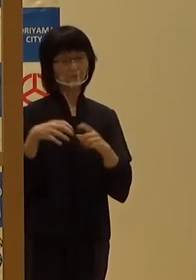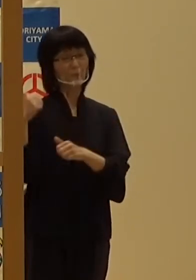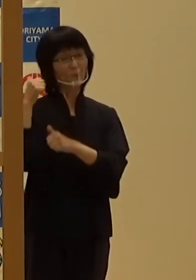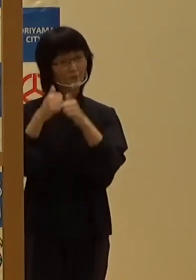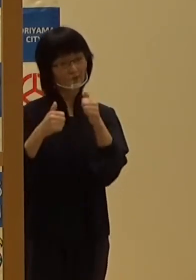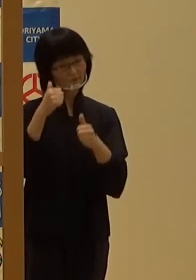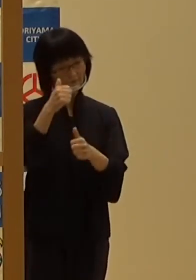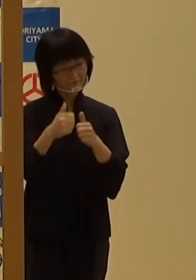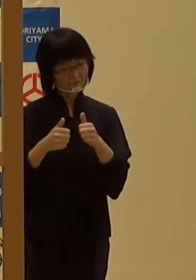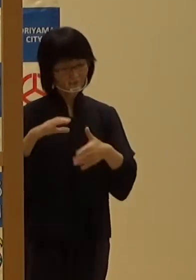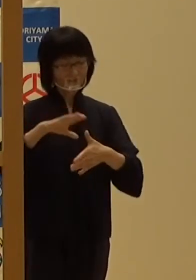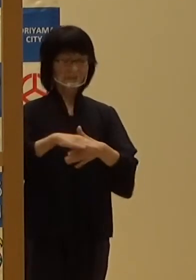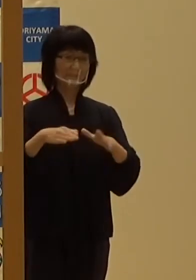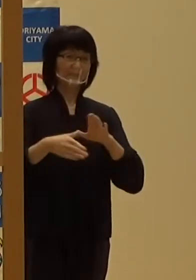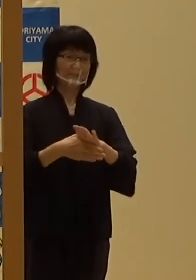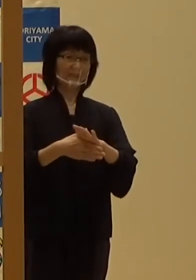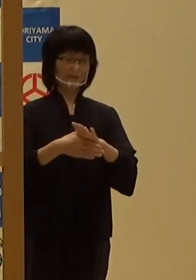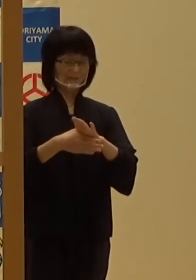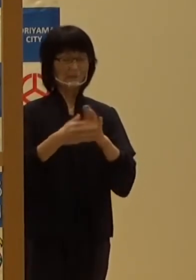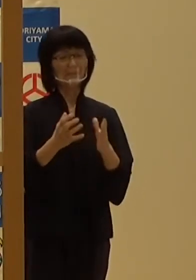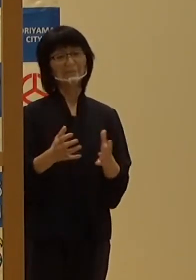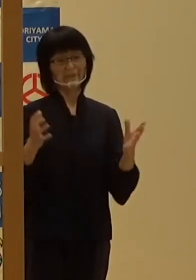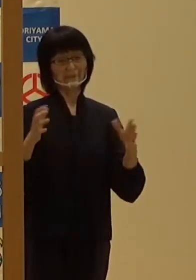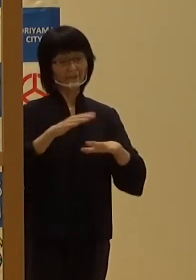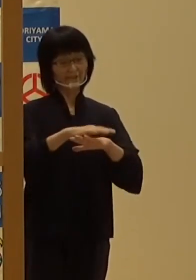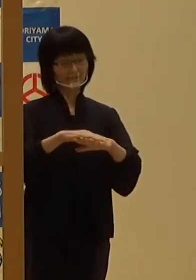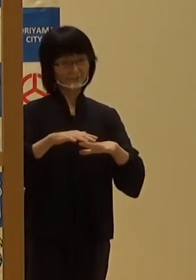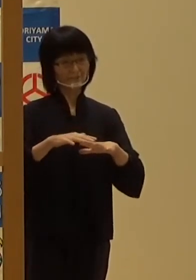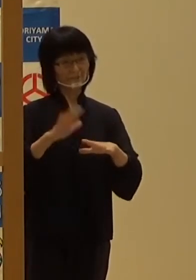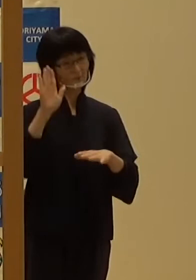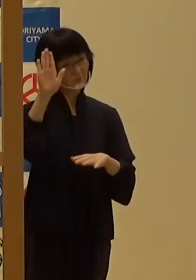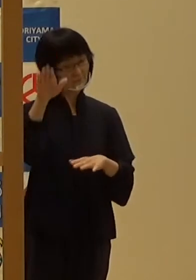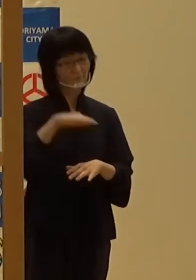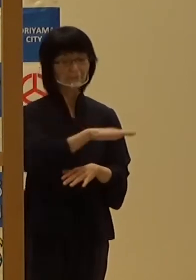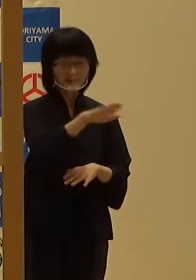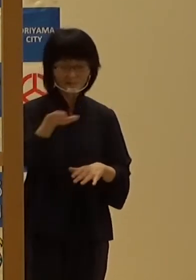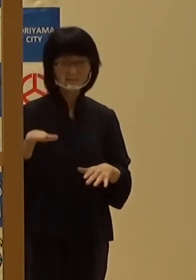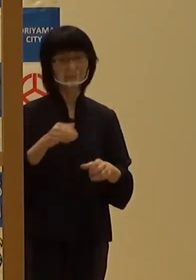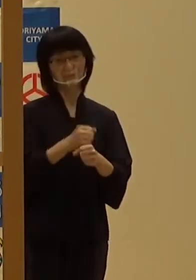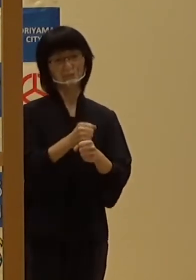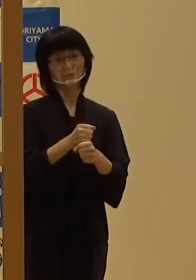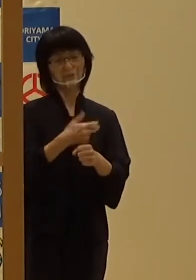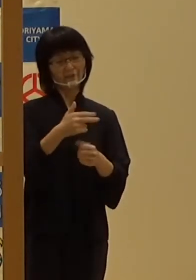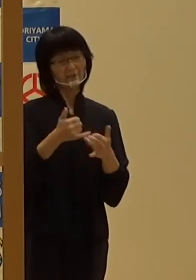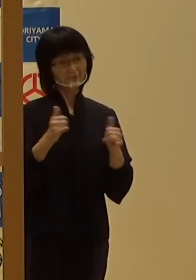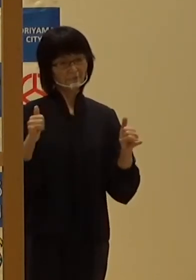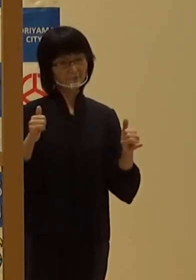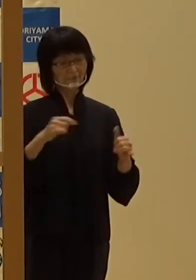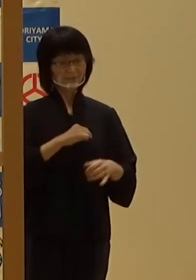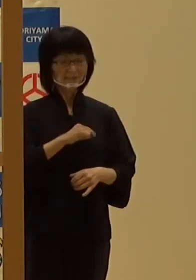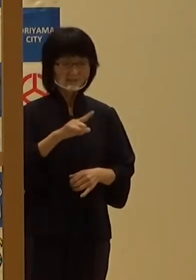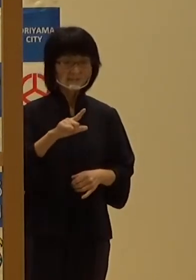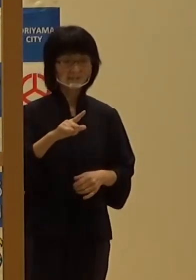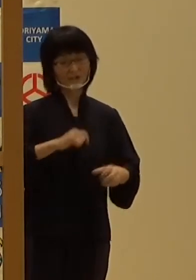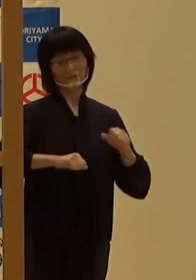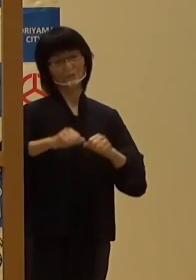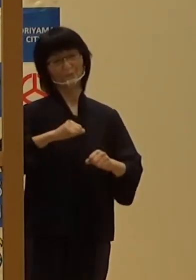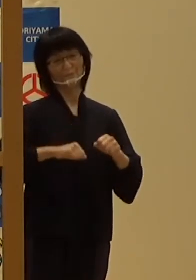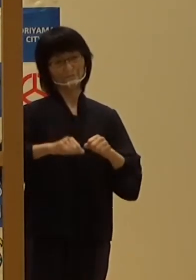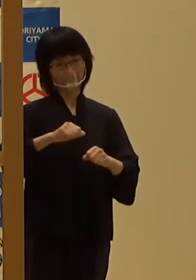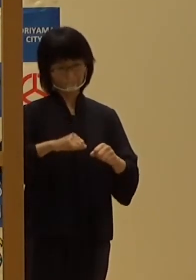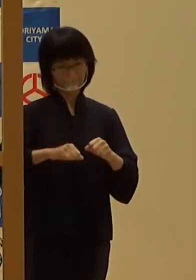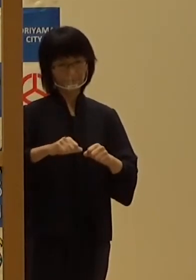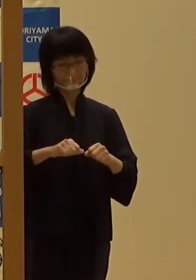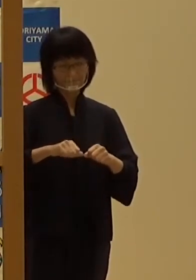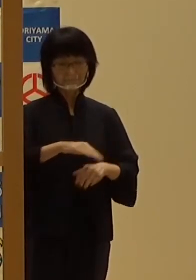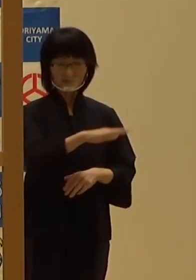や文化を明日へとつなぎ、町の未来はみんなで作る、市民の自発的なアクションを生み出す参加